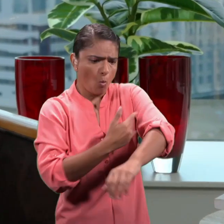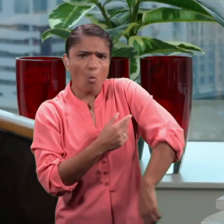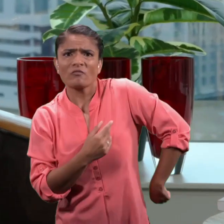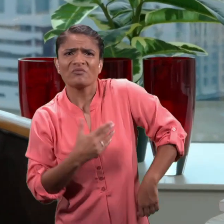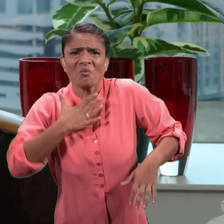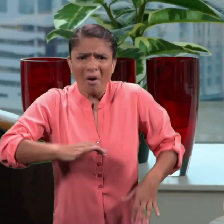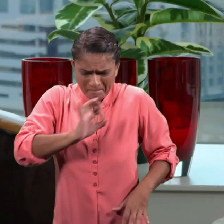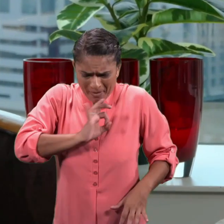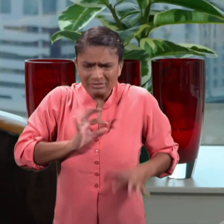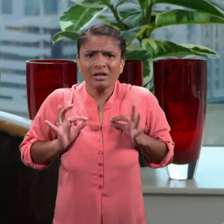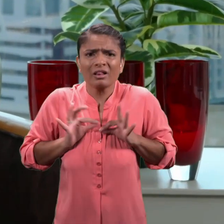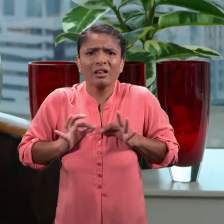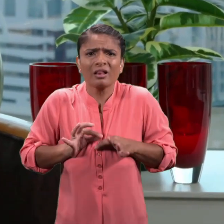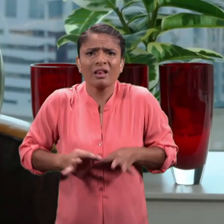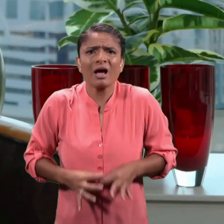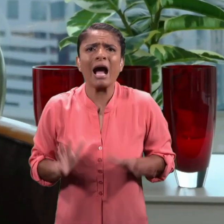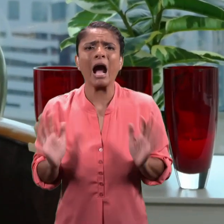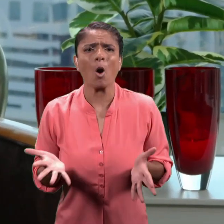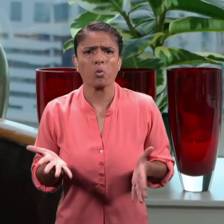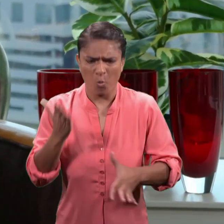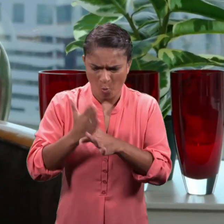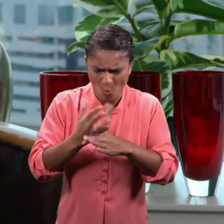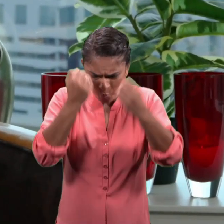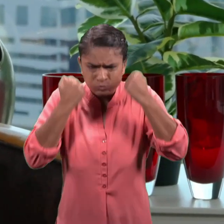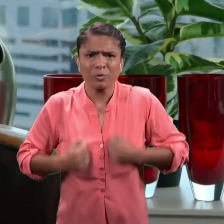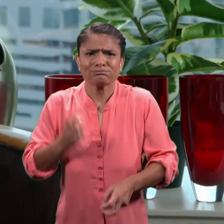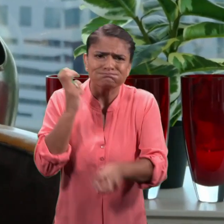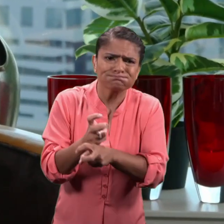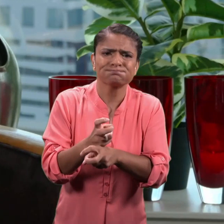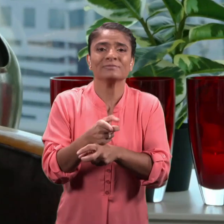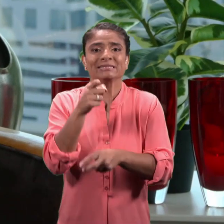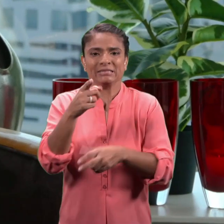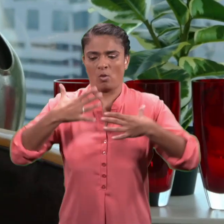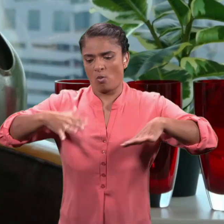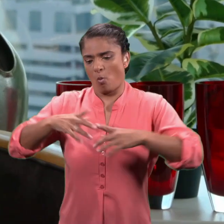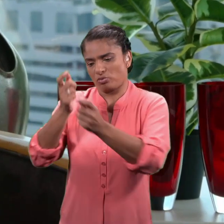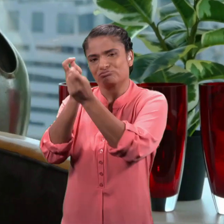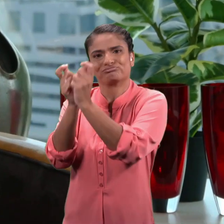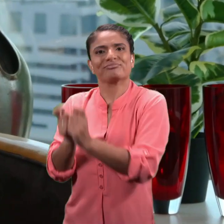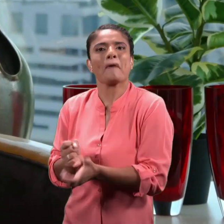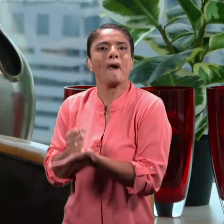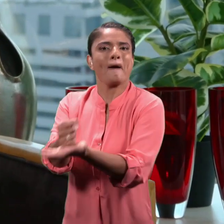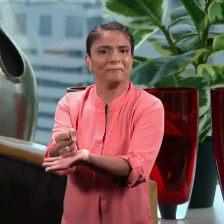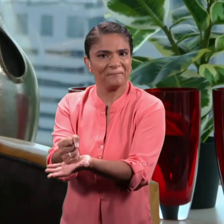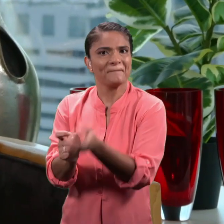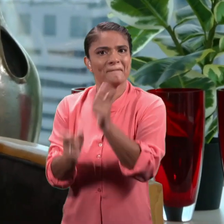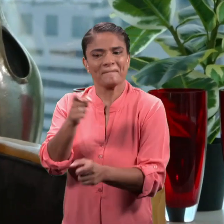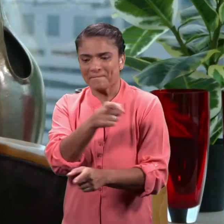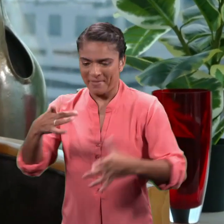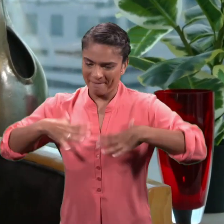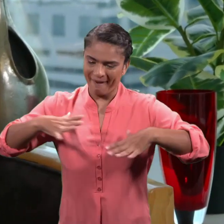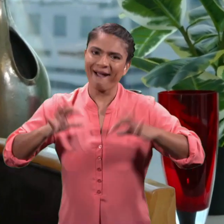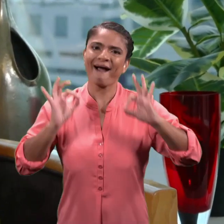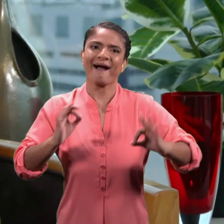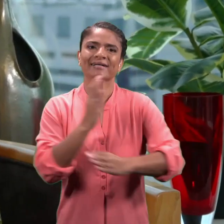toeknoop of 'n ritsluiter kan sukkel om hierdie take te voltooi. En dit is waar aanpasbare klere inkom, deur 'n oplossing vir sulke mense